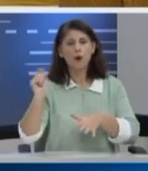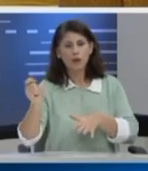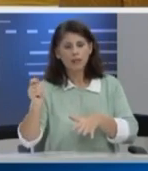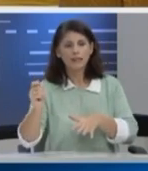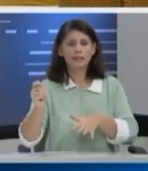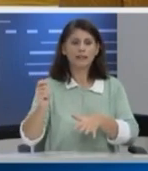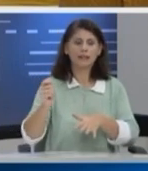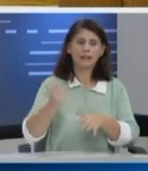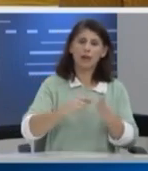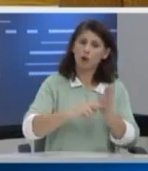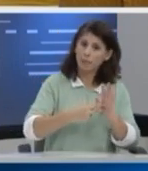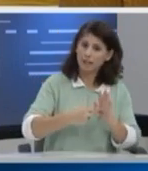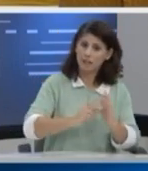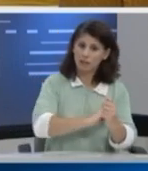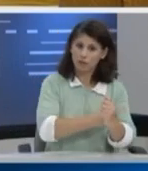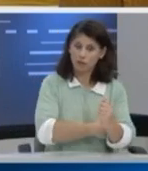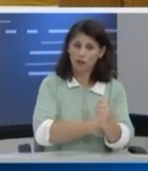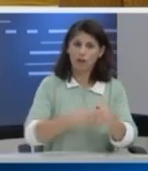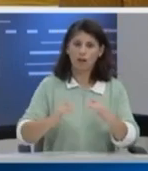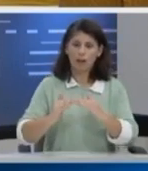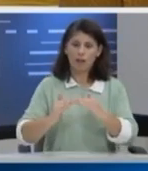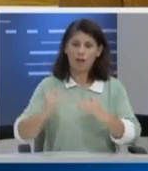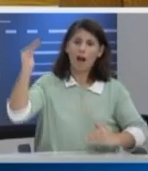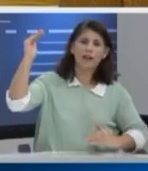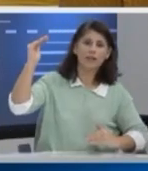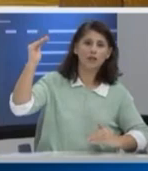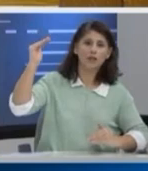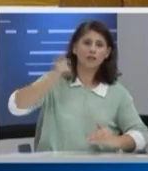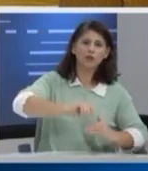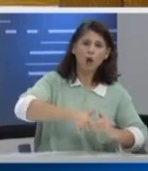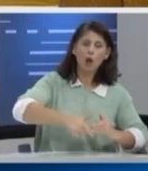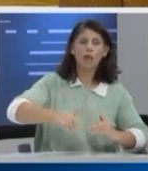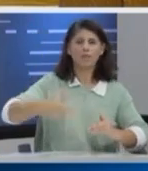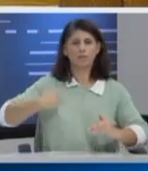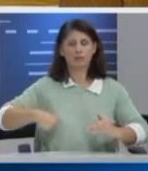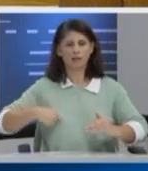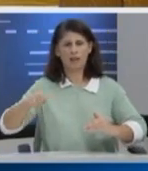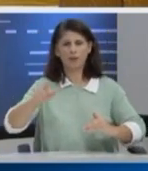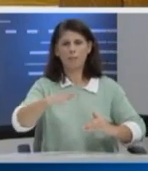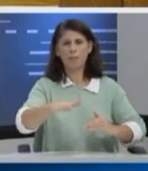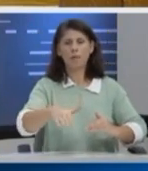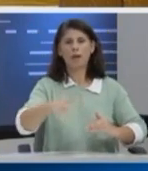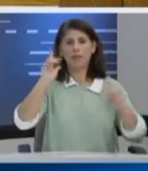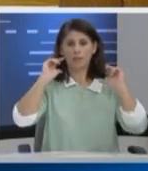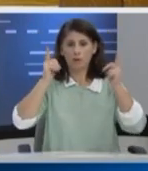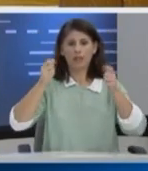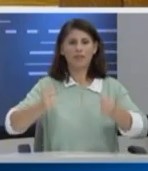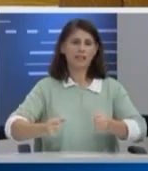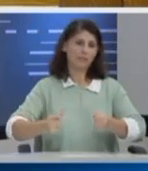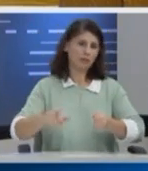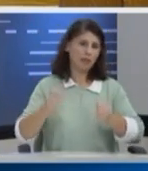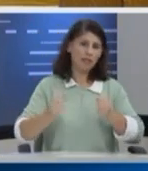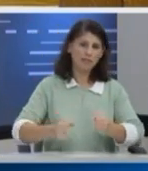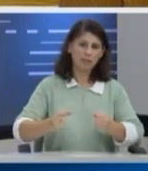εξουσίας, την διαρκή διεύρυνση των ανισοτήτων, την απαξίωση των δημοκρατικών θεσμών,